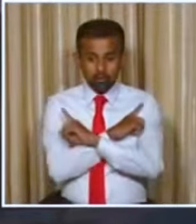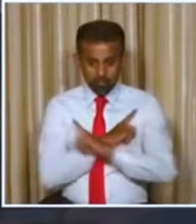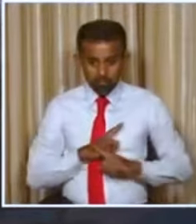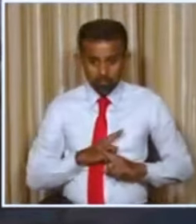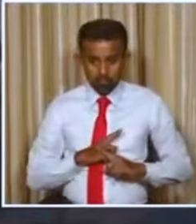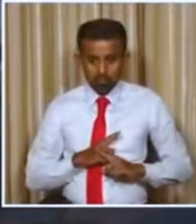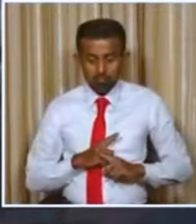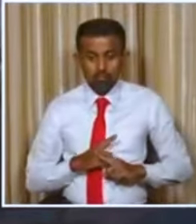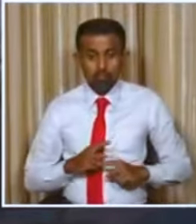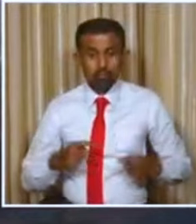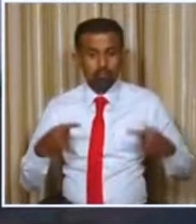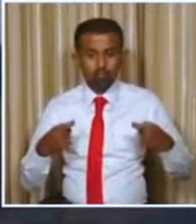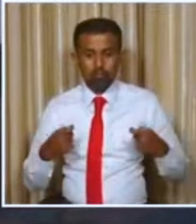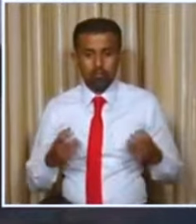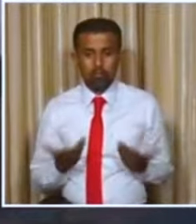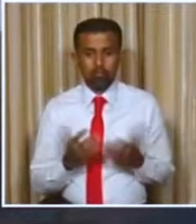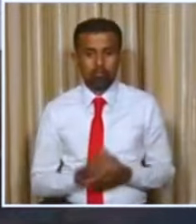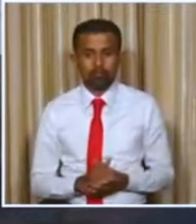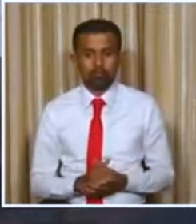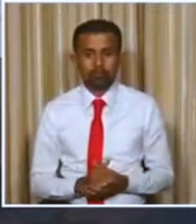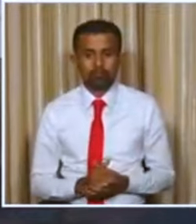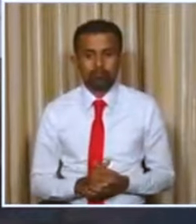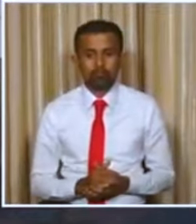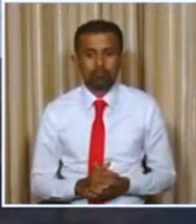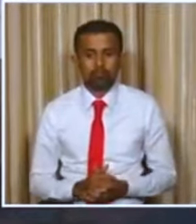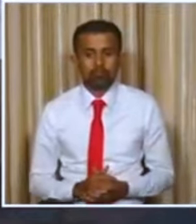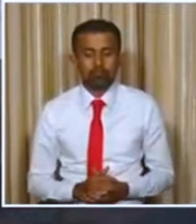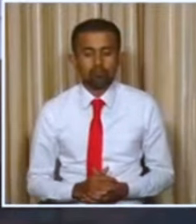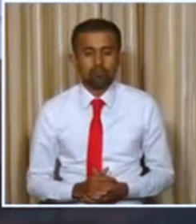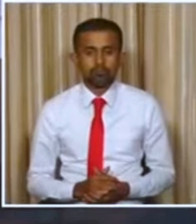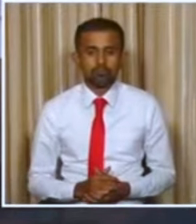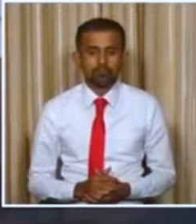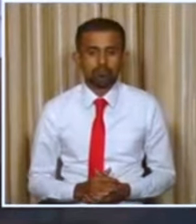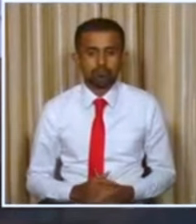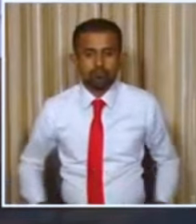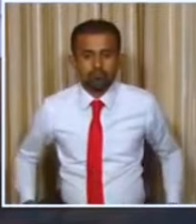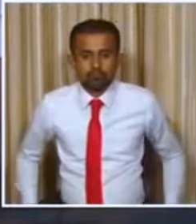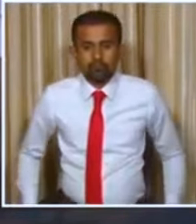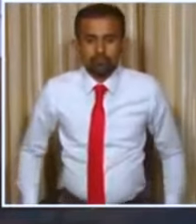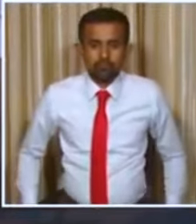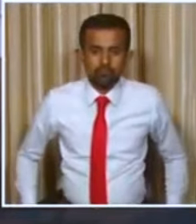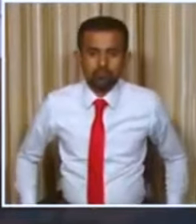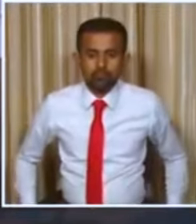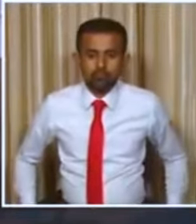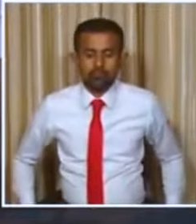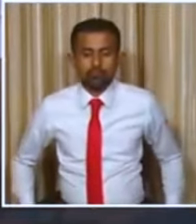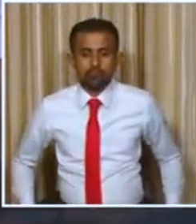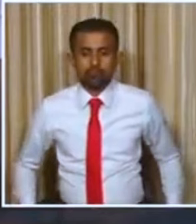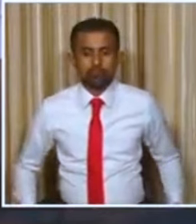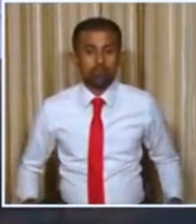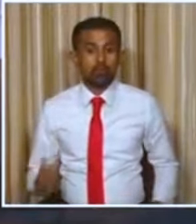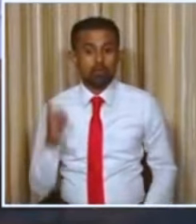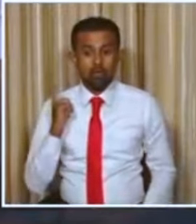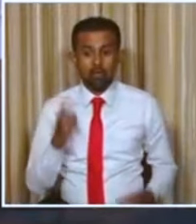உங்களுடைய அரசினுடைய பாதுகாப்பு செலவுகளுக்கு ஈடுகொடுத்து, உங்களுடைய படைகளுக்கு ஈடுகொடுத்து தான் அந்த போரை